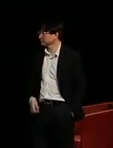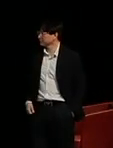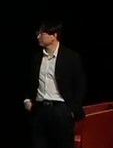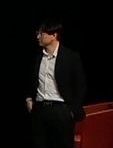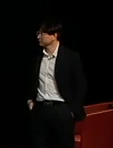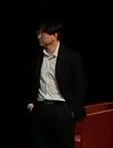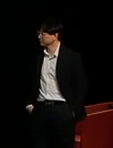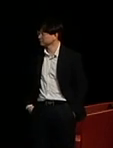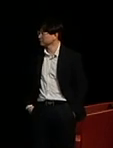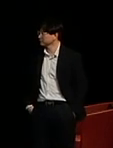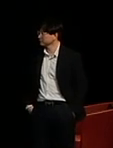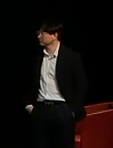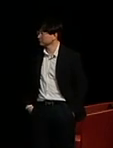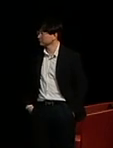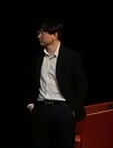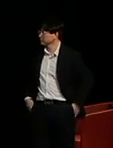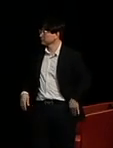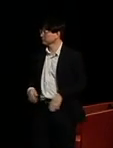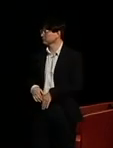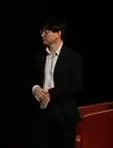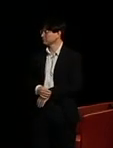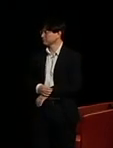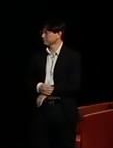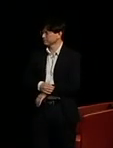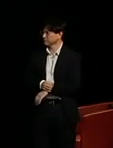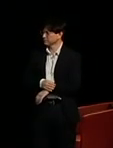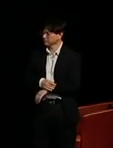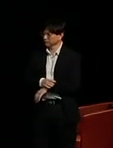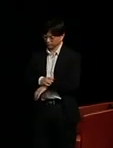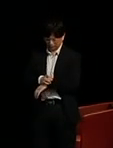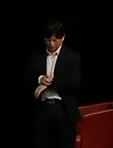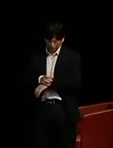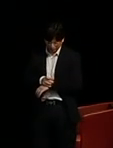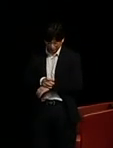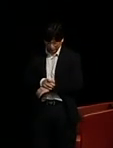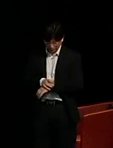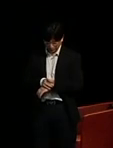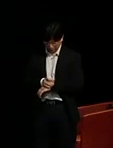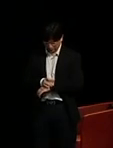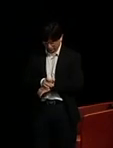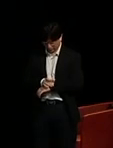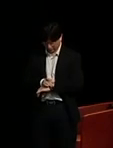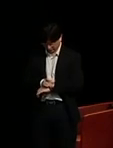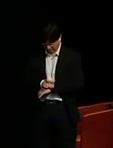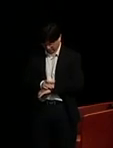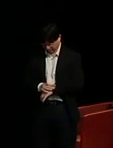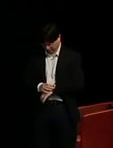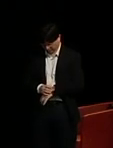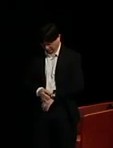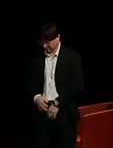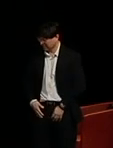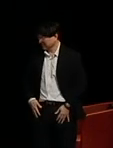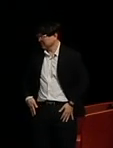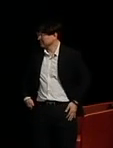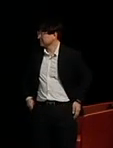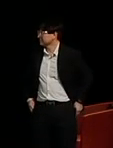Grazie Ecco ringraziamo Don Andrea per questa presentazione sempre